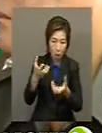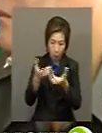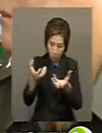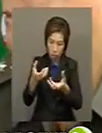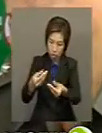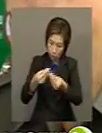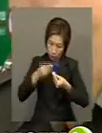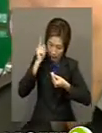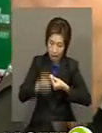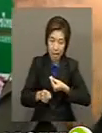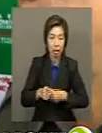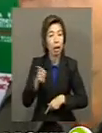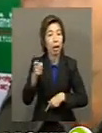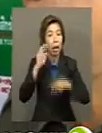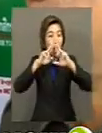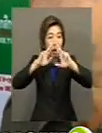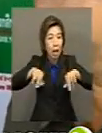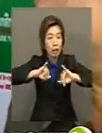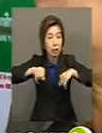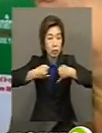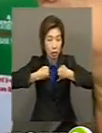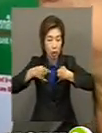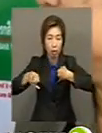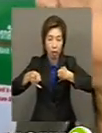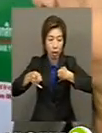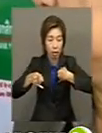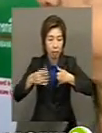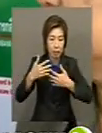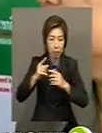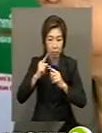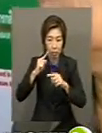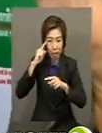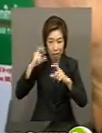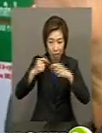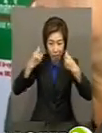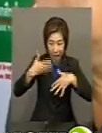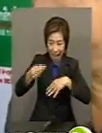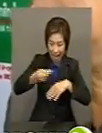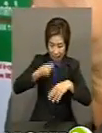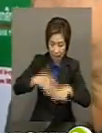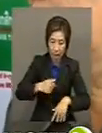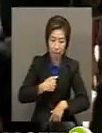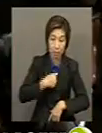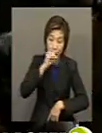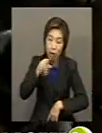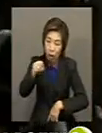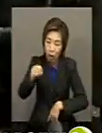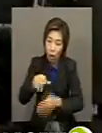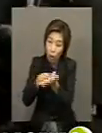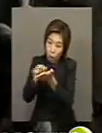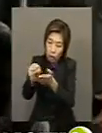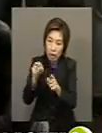ร์นะครับแล้วเสร็จปุ๊บบอกว่าคุณพันสุธีเอางี้ละกันช่วยไปสมัครบริการของ